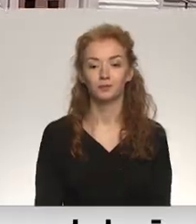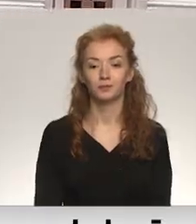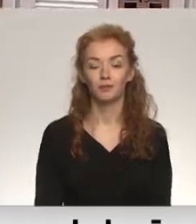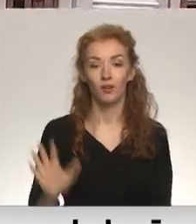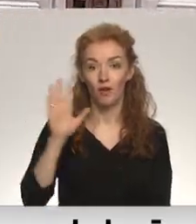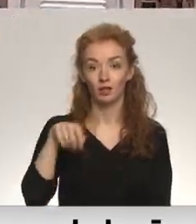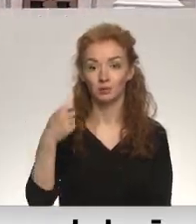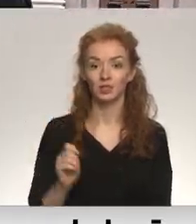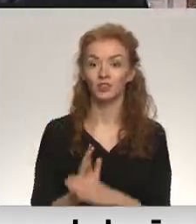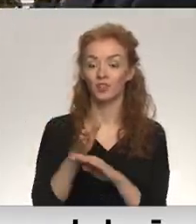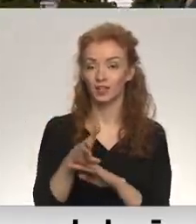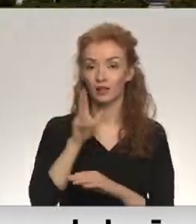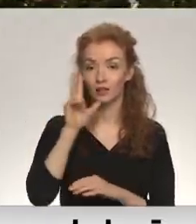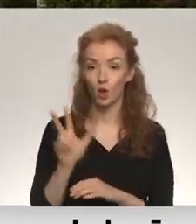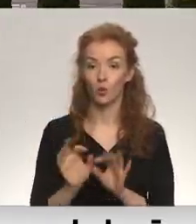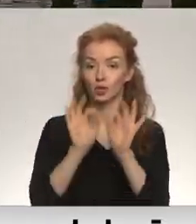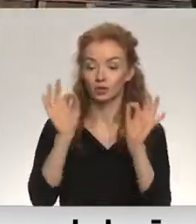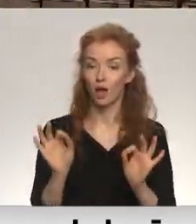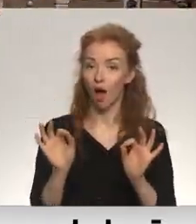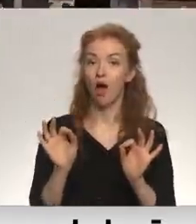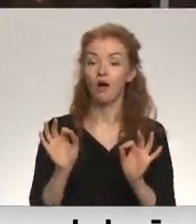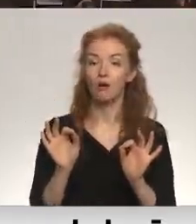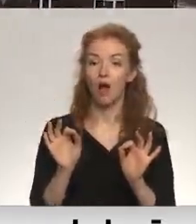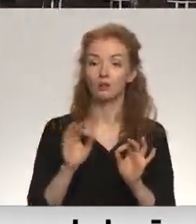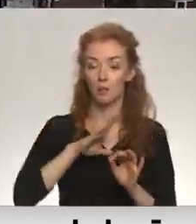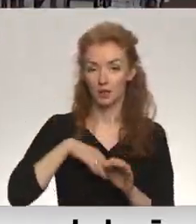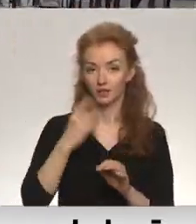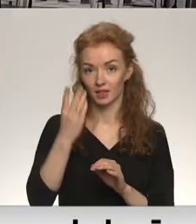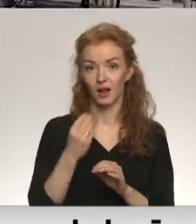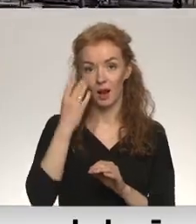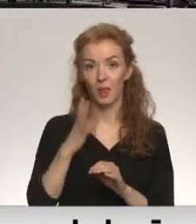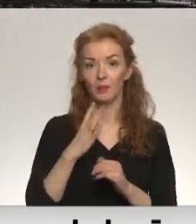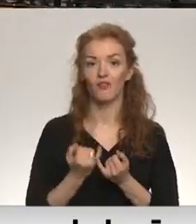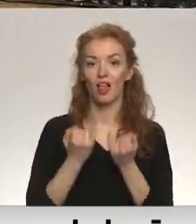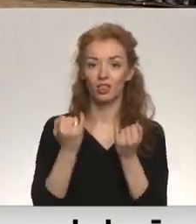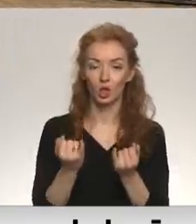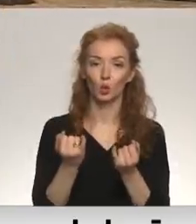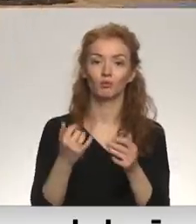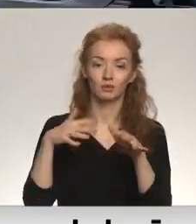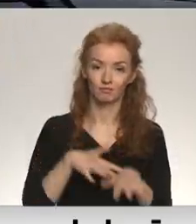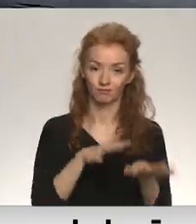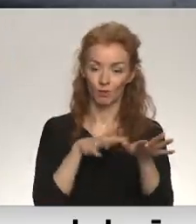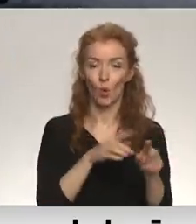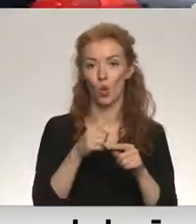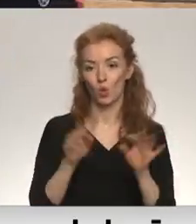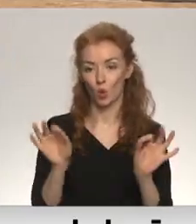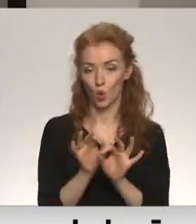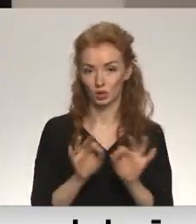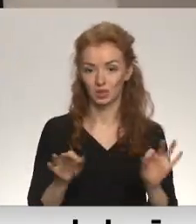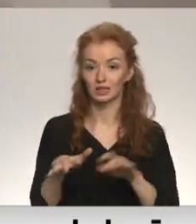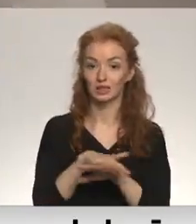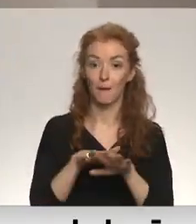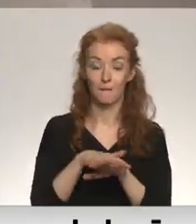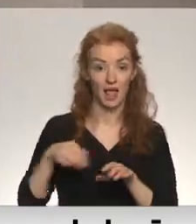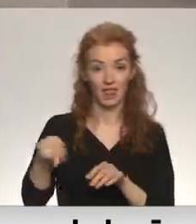Valsts prezidenta vizīte Daugavpilī sākās dienu pēc pilsētā Ukrainas atbalstam veltītā gājiena un koncerta. Sabiedrības